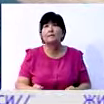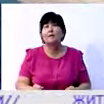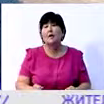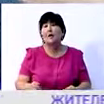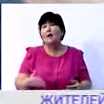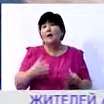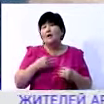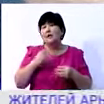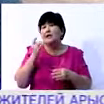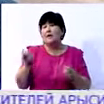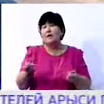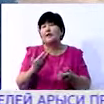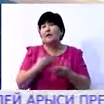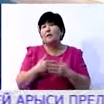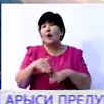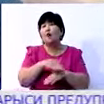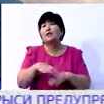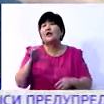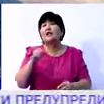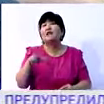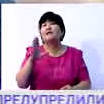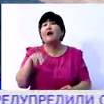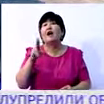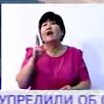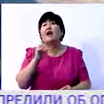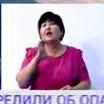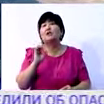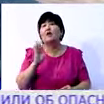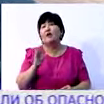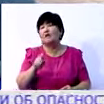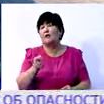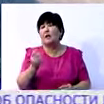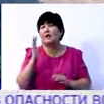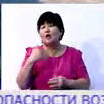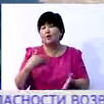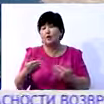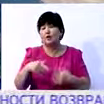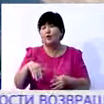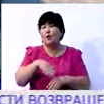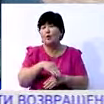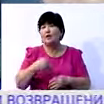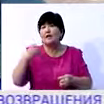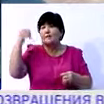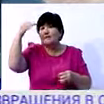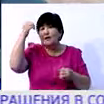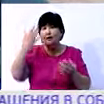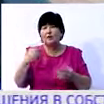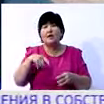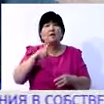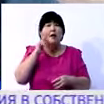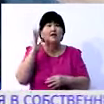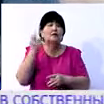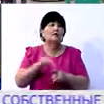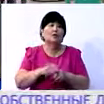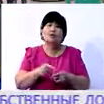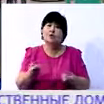По-моему, деревьев мало. К примеру, улица Садвакасова. Там очень мало деревьев. Вот пешком идешь по улице, ни тенечка. Молодых деревьев